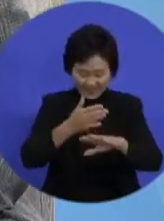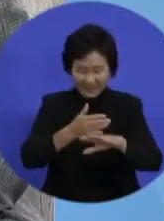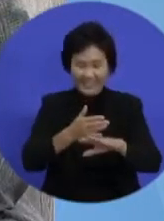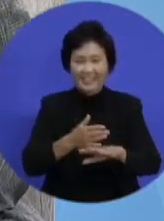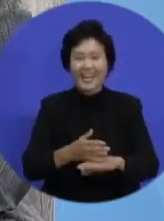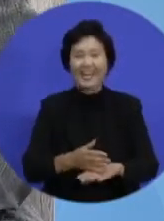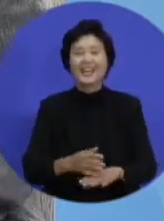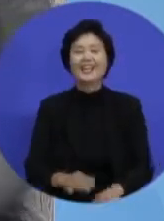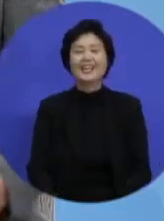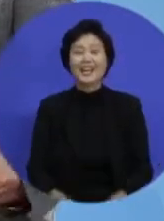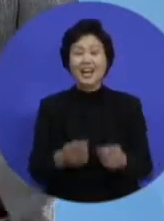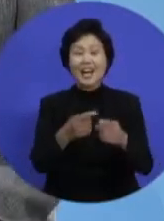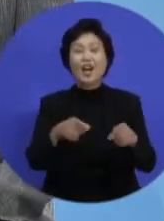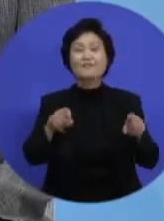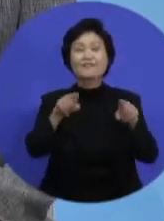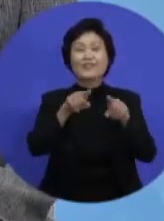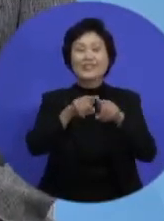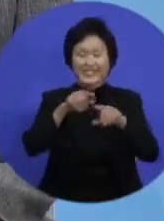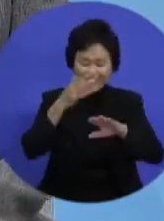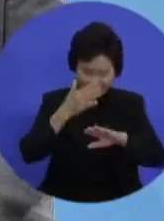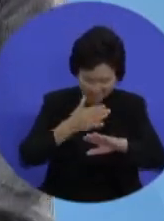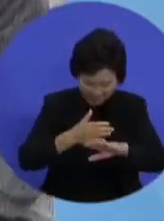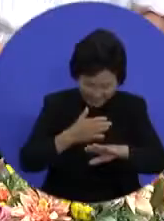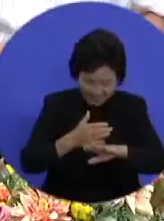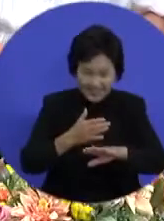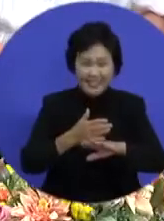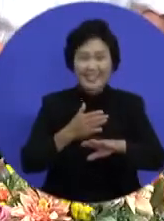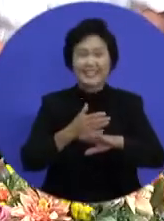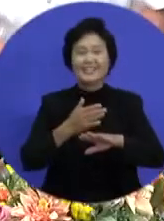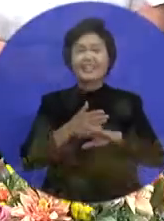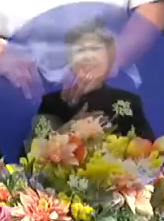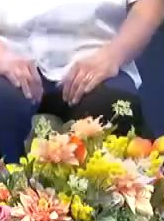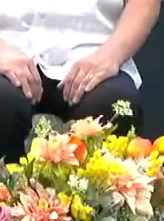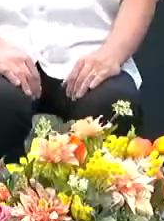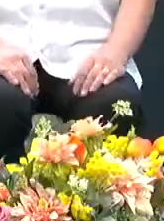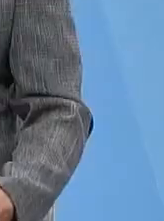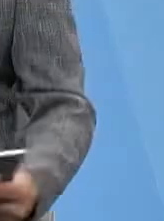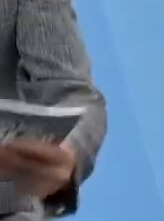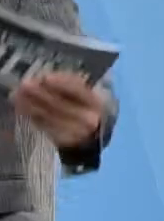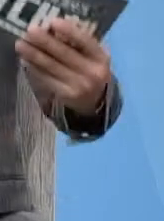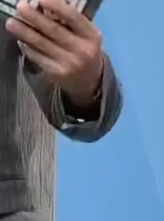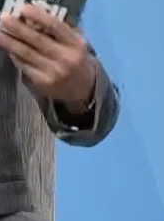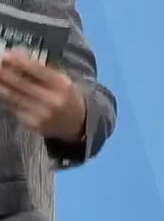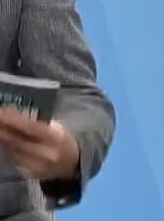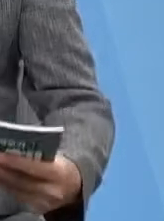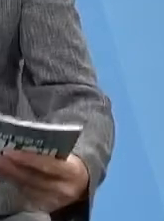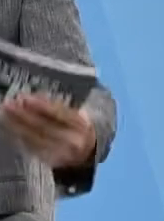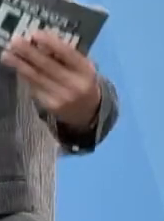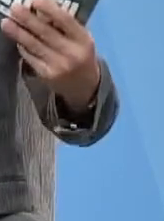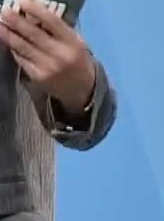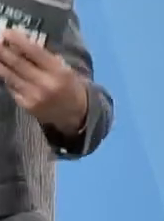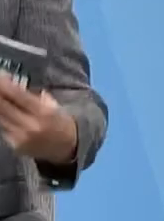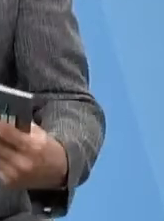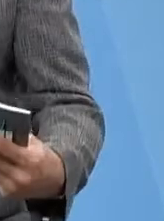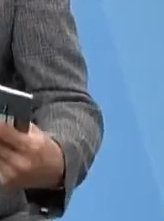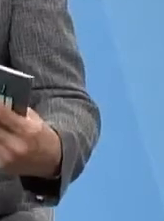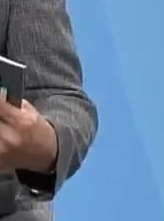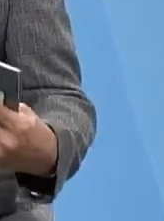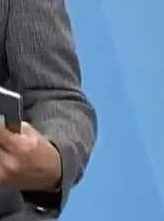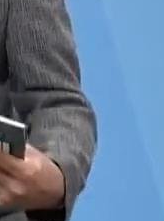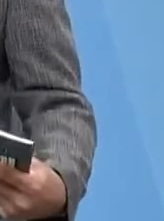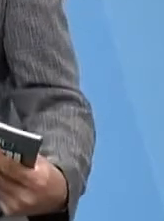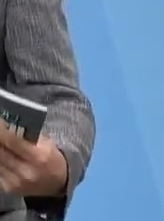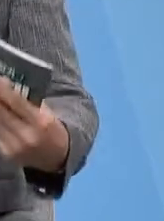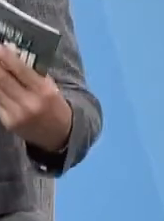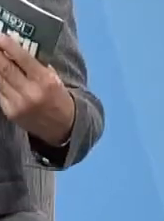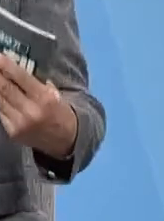여기까지 네. 네. 인사 나눕니다. 함께 해주셔서 고맙습니다. 감사합니다. 이렇게 지금 많은 학교들을 하나씩 하나씩 소개하면서